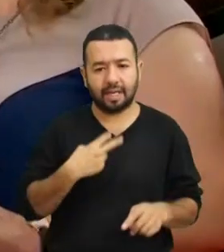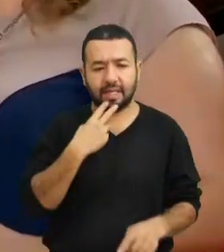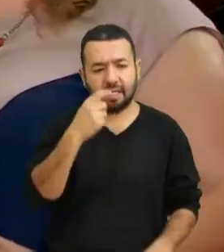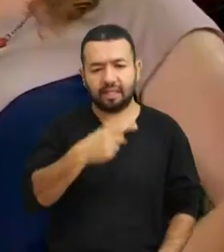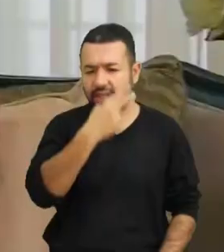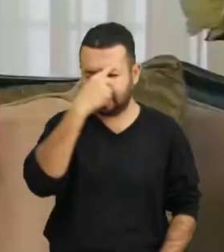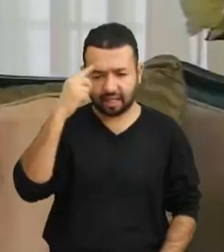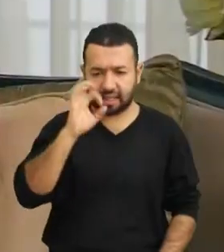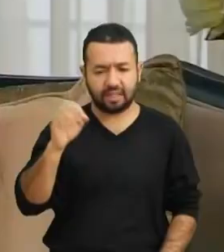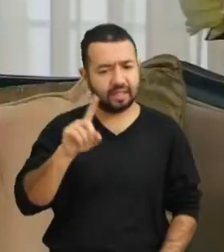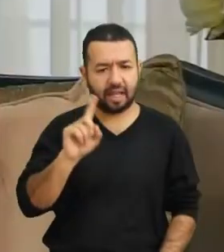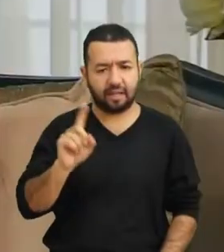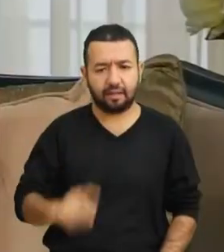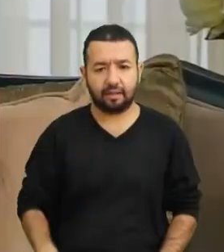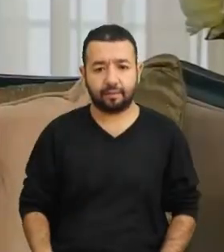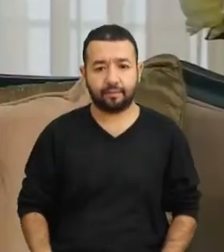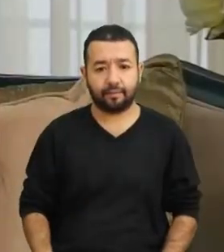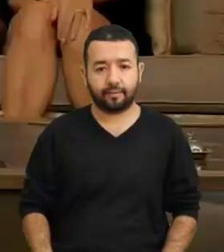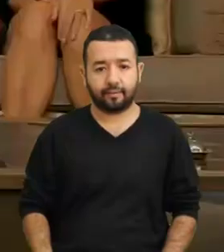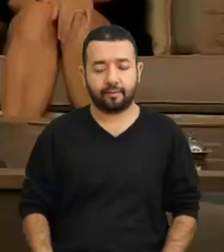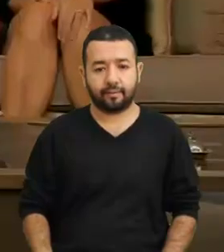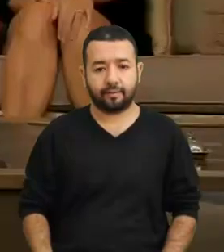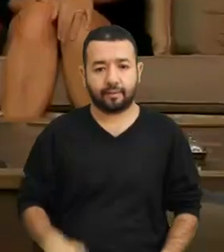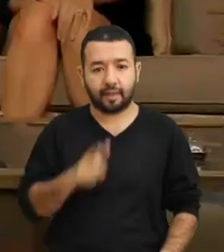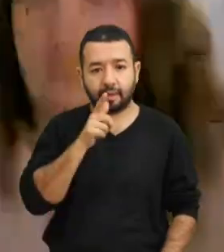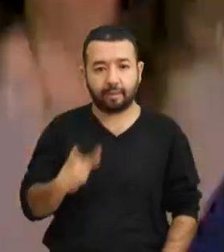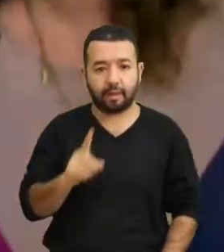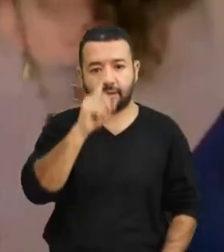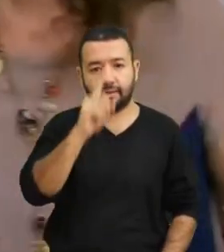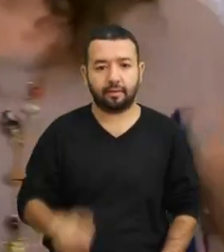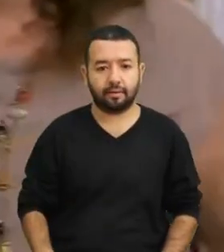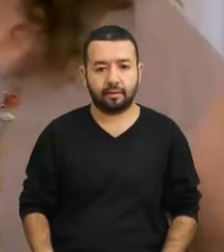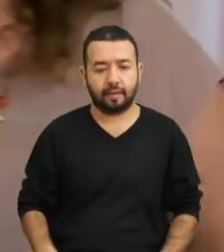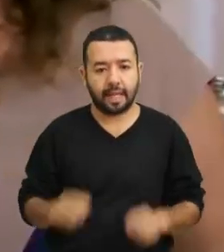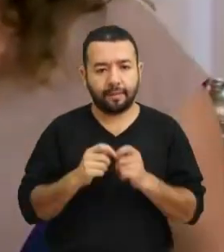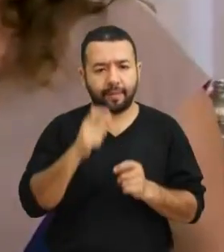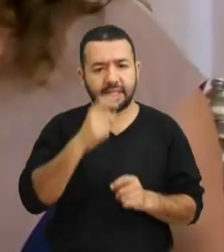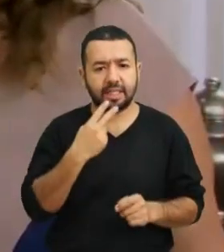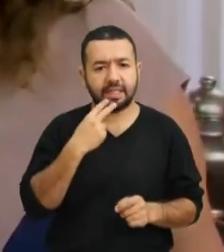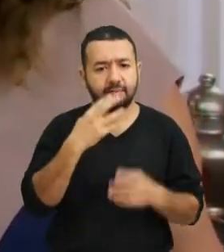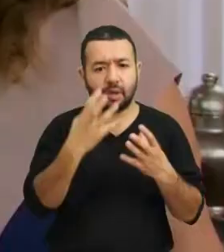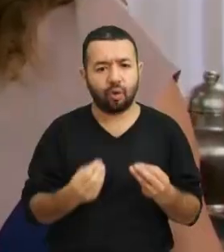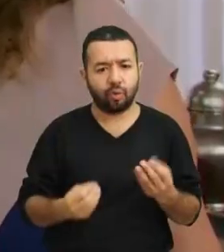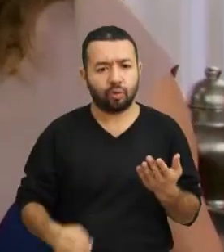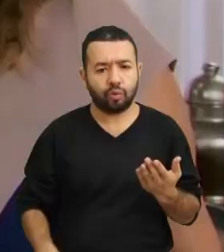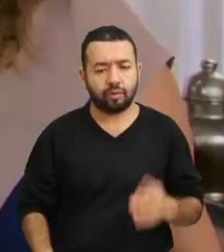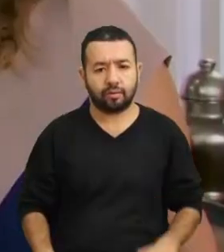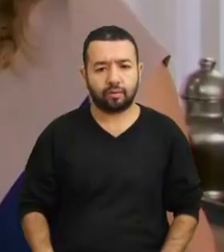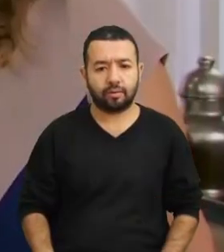şanssız falan değil. Ay! Kemal ile Serpil panikle ayaklandılar. Biricik kızım ne oldu?